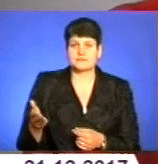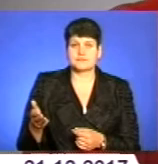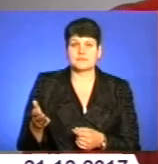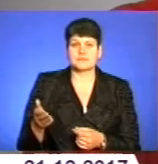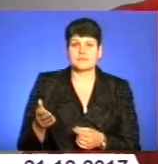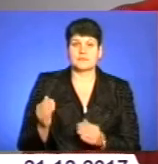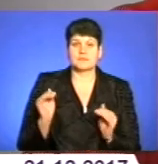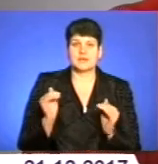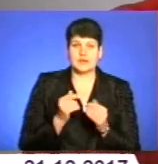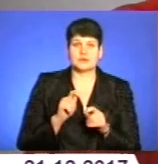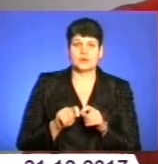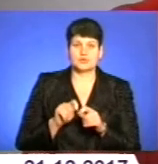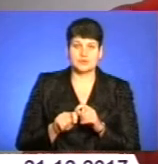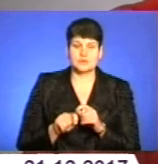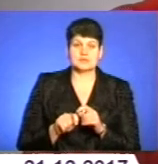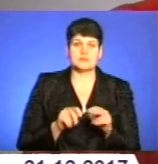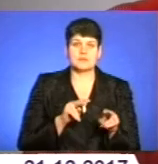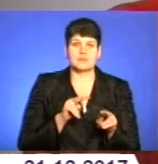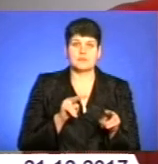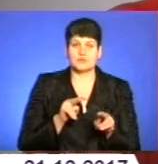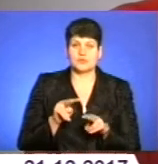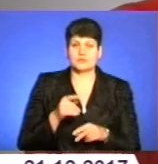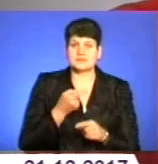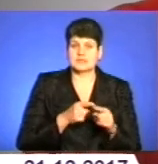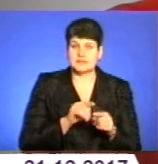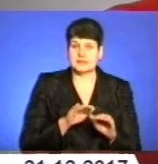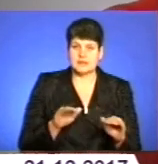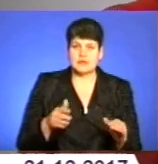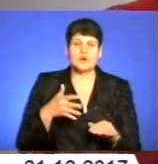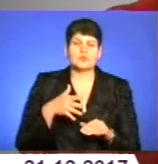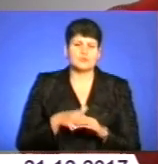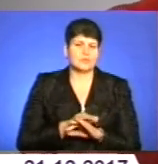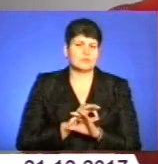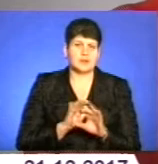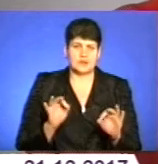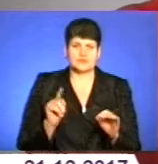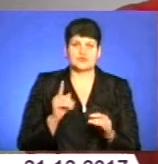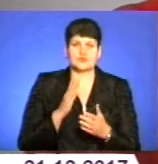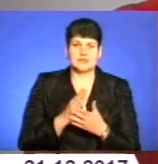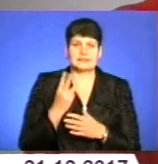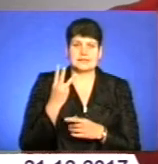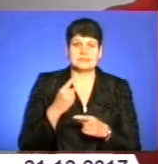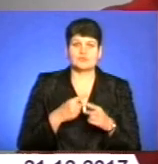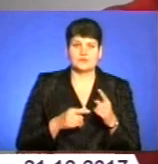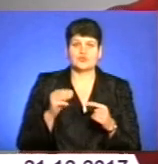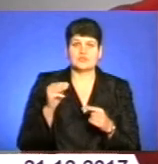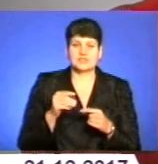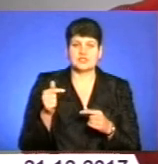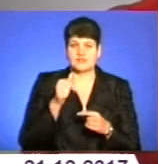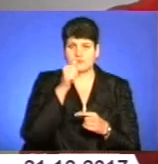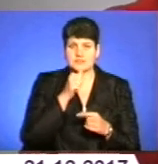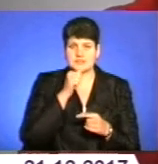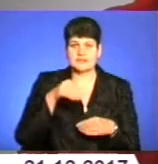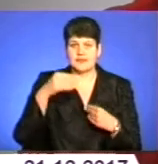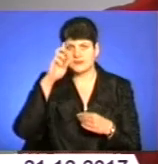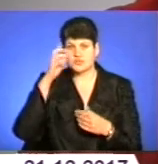низький контроль за перебуванням тих дітей. От, я розумію прекрасно, що є 3,5 тисячі в місяць дати державі,